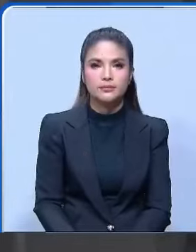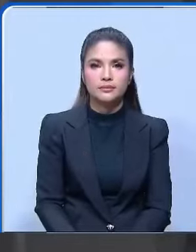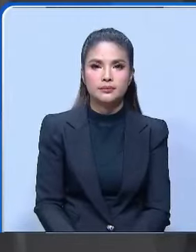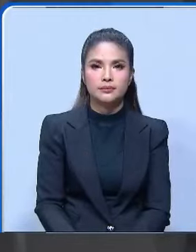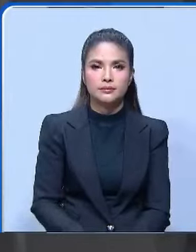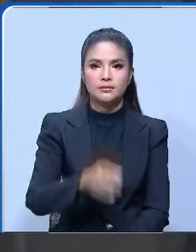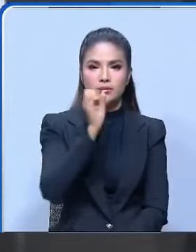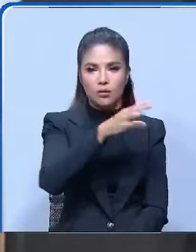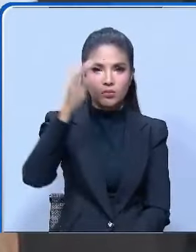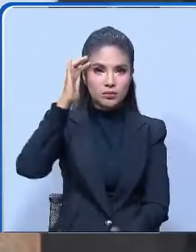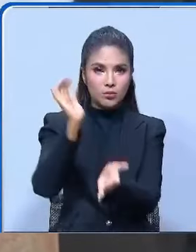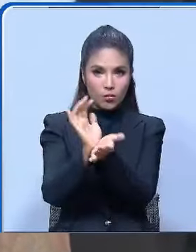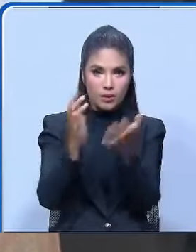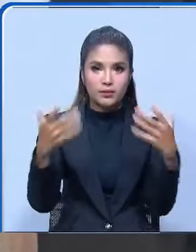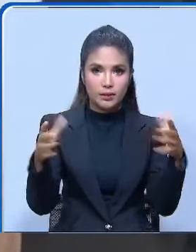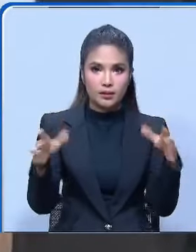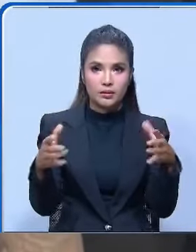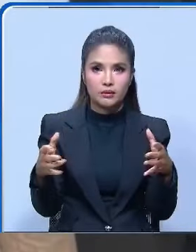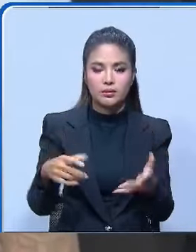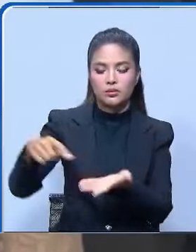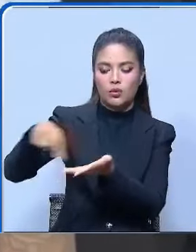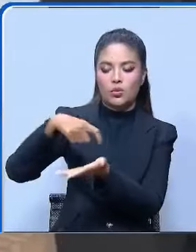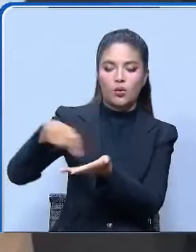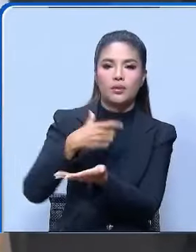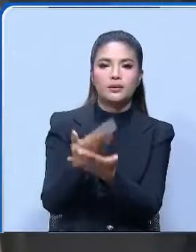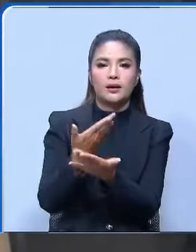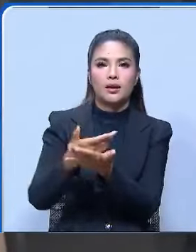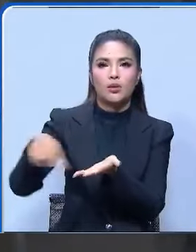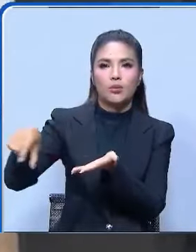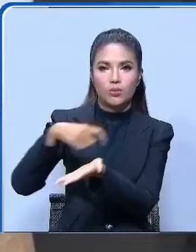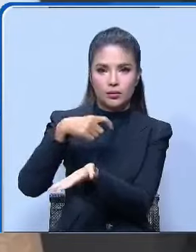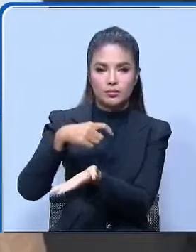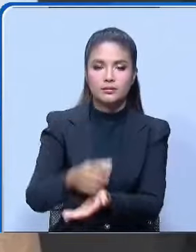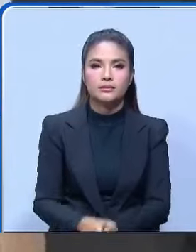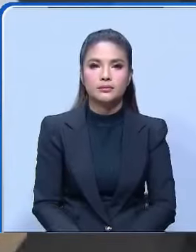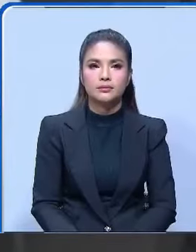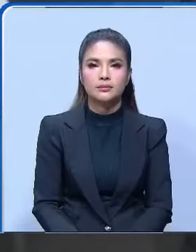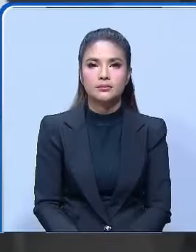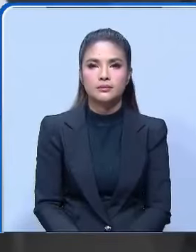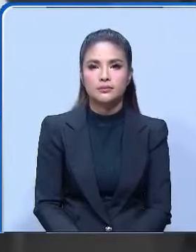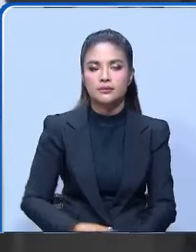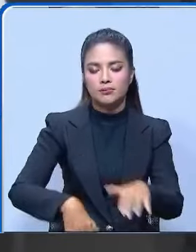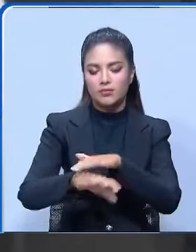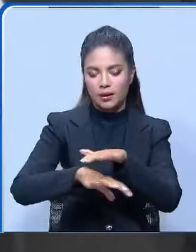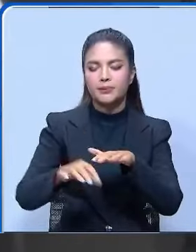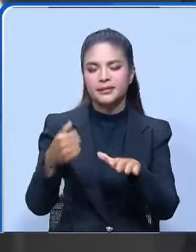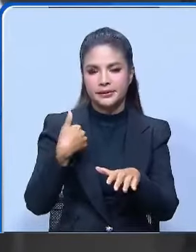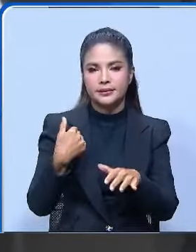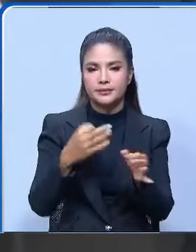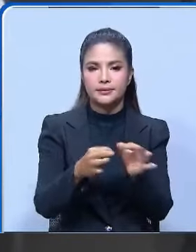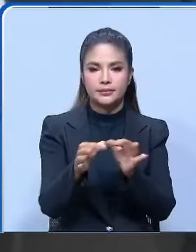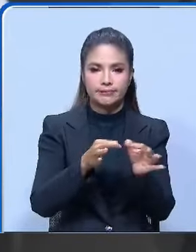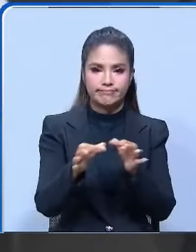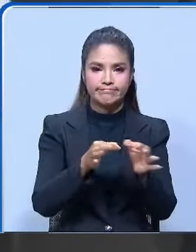ถ่ายสดใช่ไหม 5-6 หมื่น โอนครับโอนครับ มันจะได้มีหลักฐาน ครับผม เวลาเอามาชี้แจงเราจะได้รอด